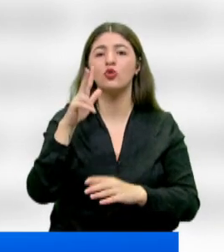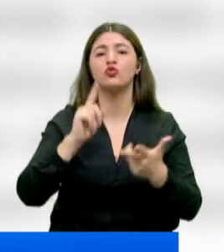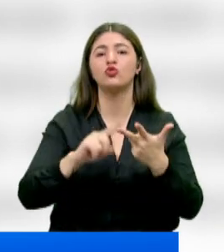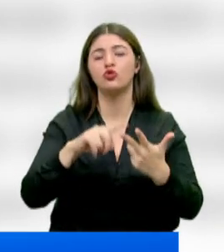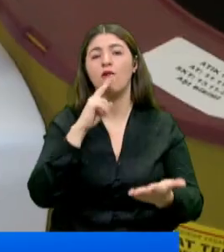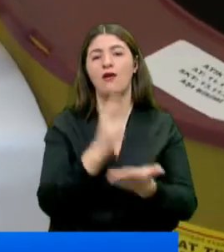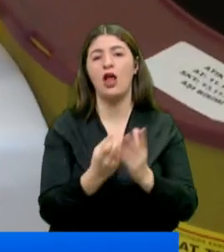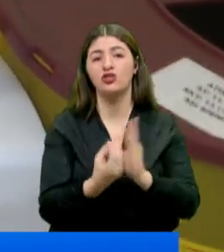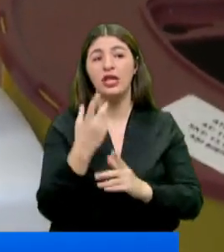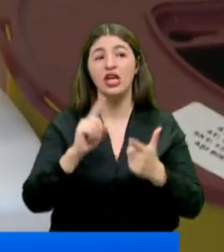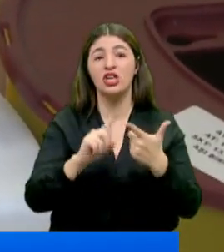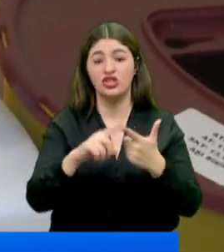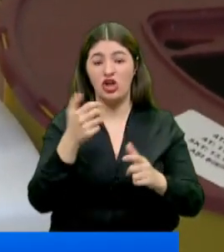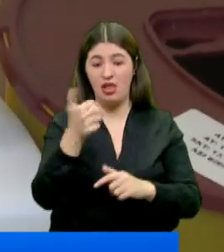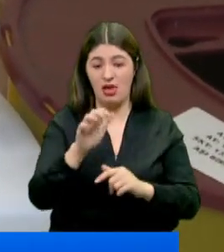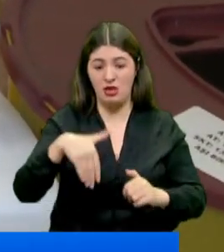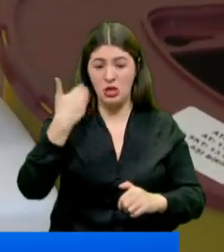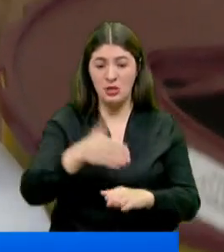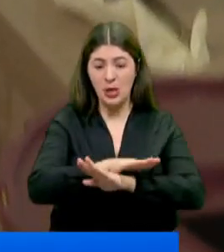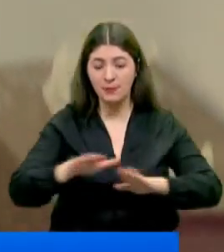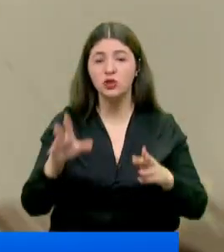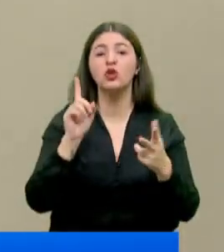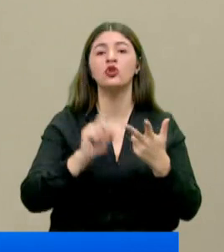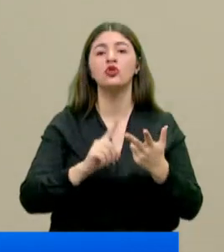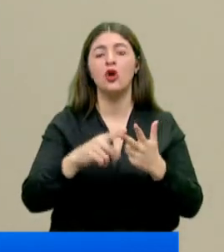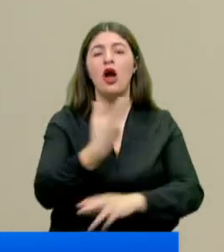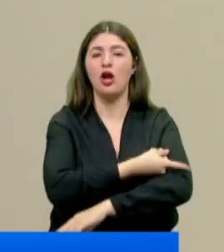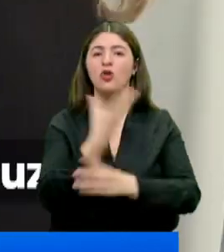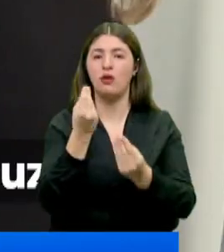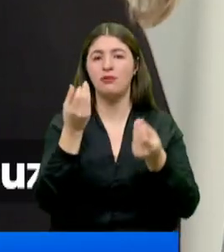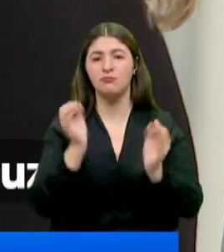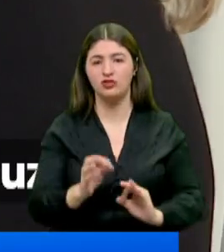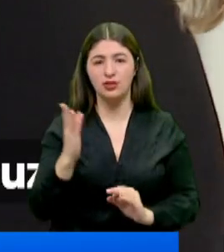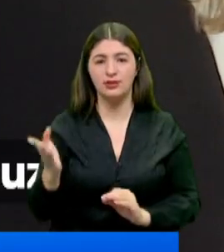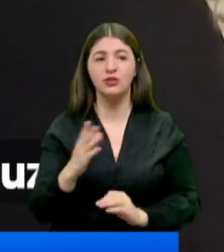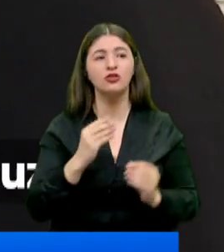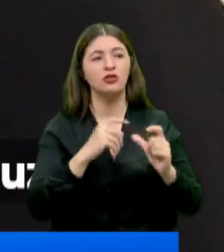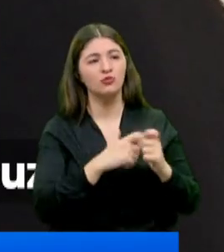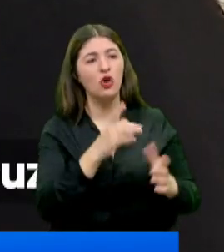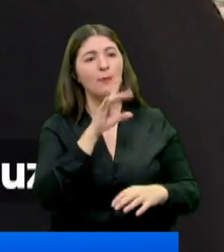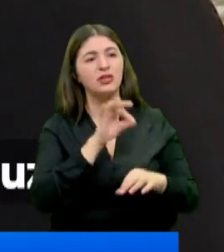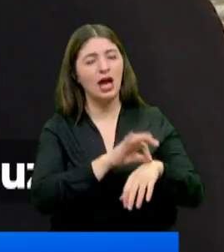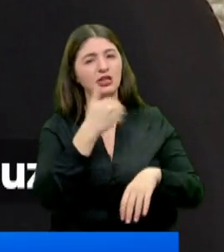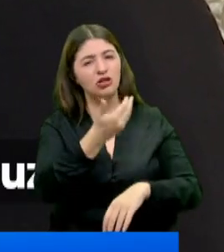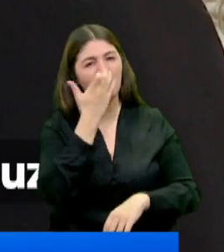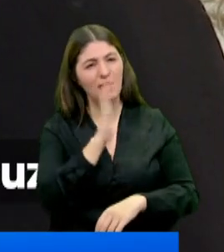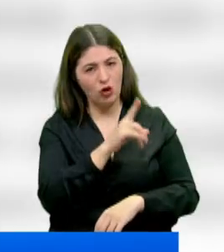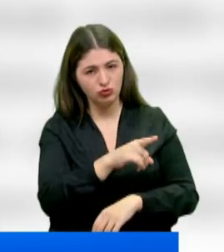dost kararı çıktı ikinci esının üzerinden altı ay geçenler aşı olmaya başladı sağa